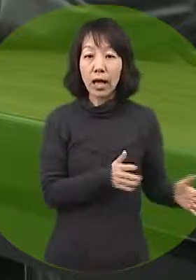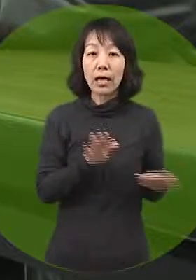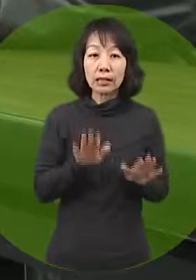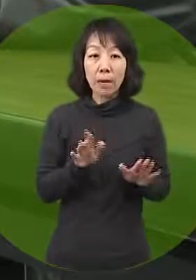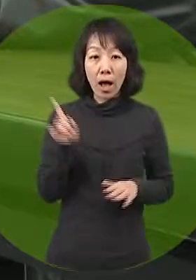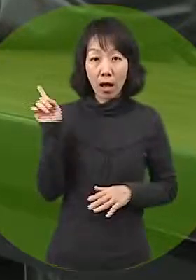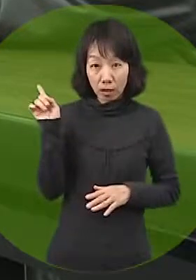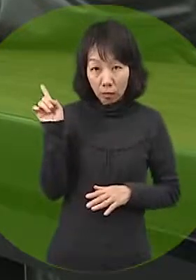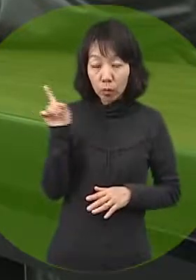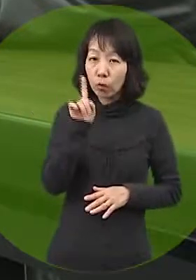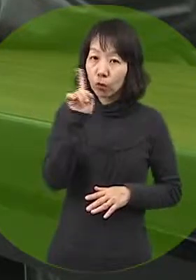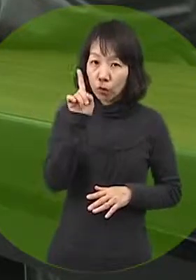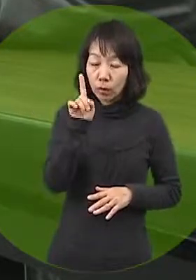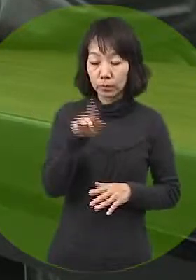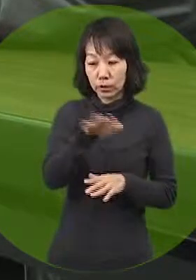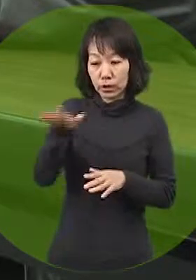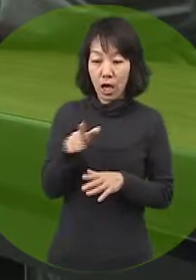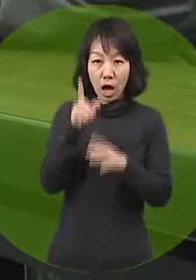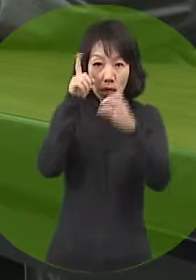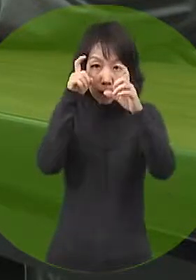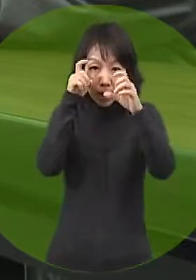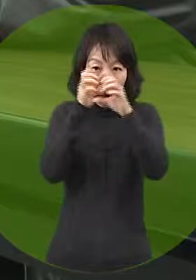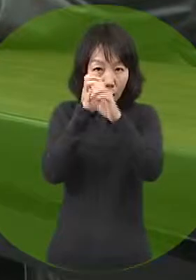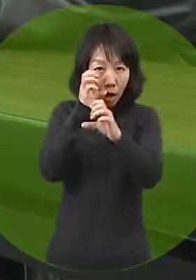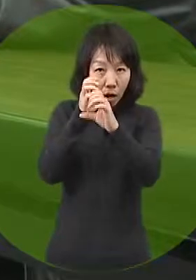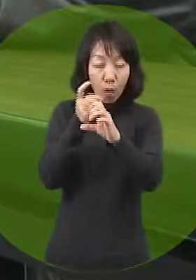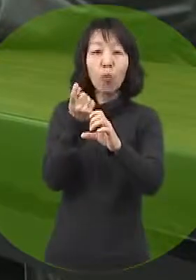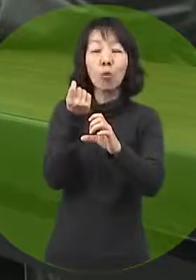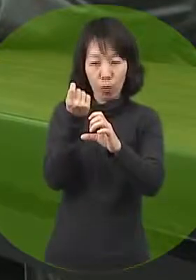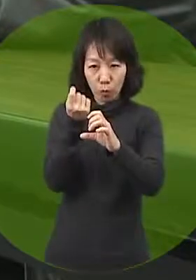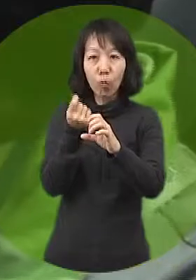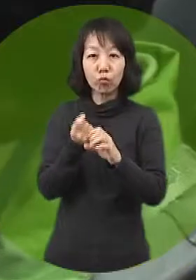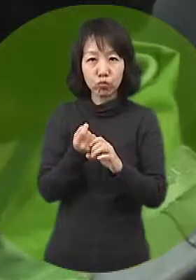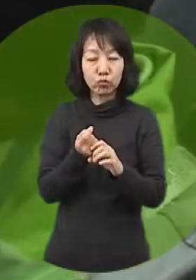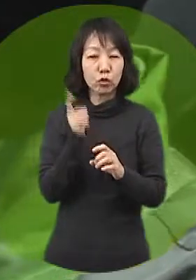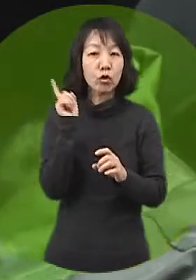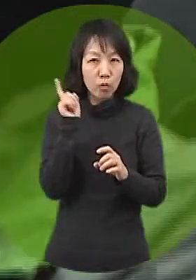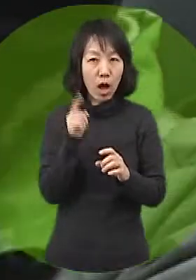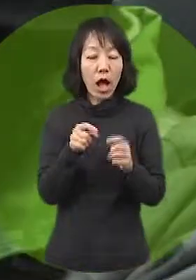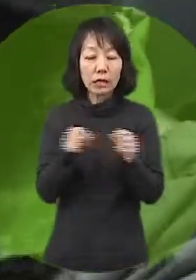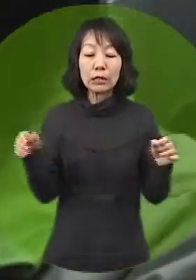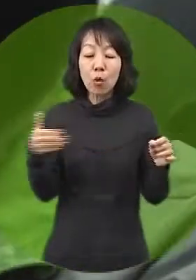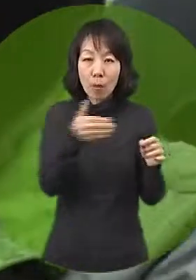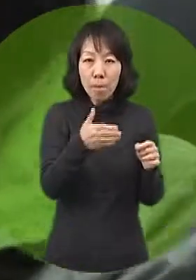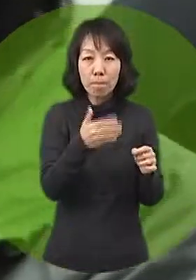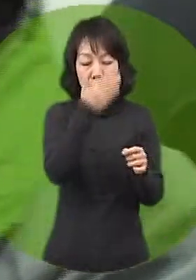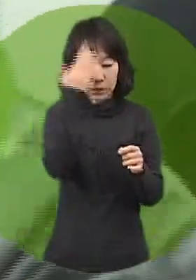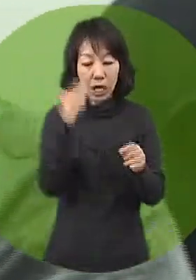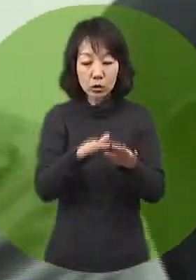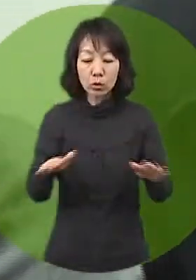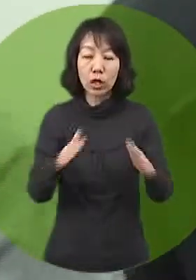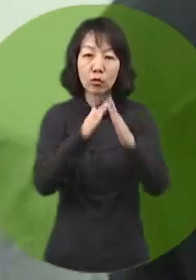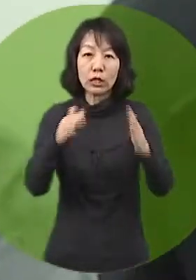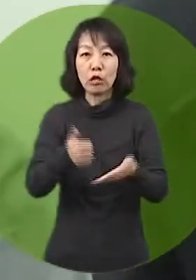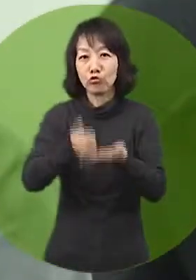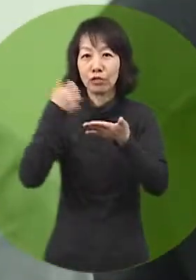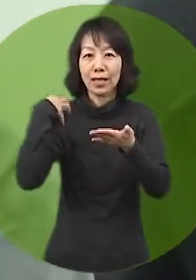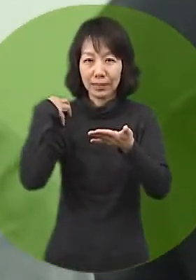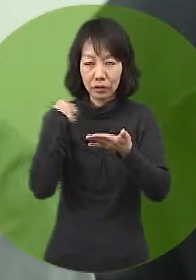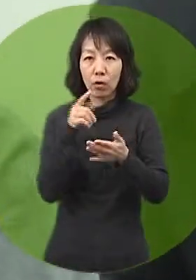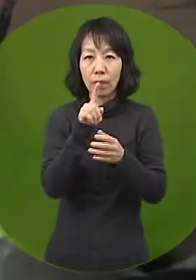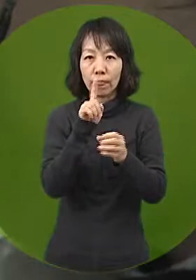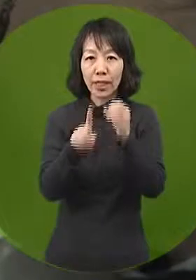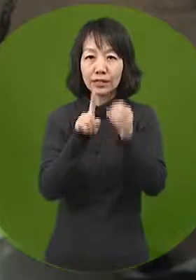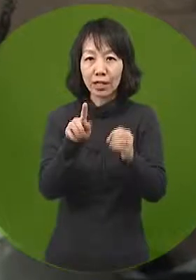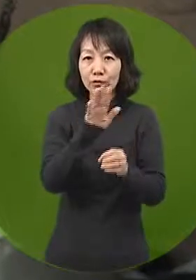のは、皆さんカメラを手に持ってますね。 はい、これは糸満青少年の家が主催したデジタル一眼レフカメラ